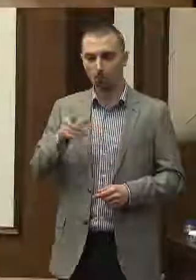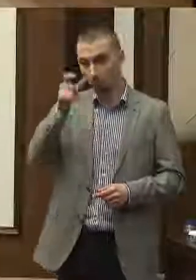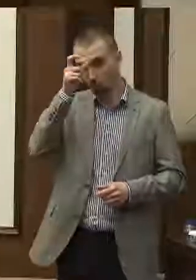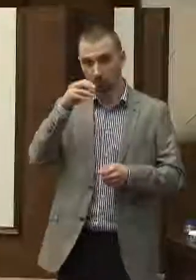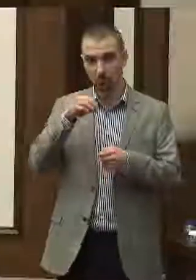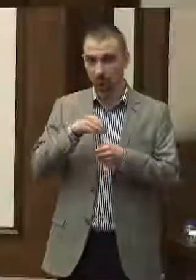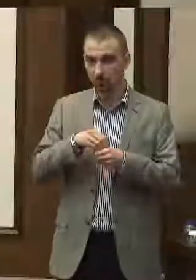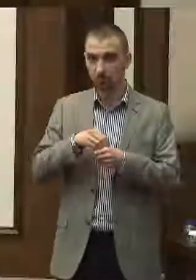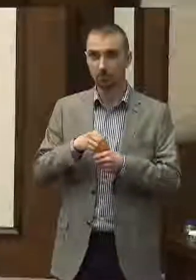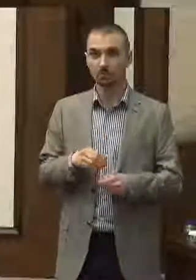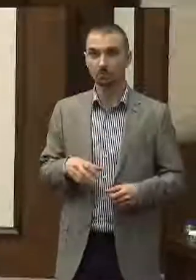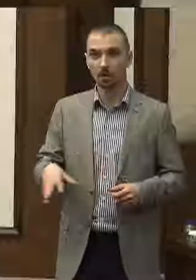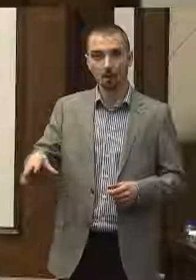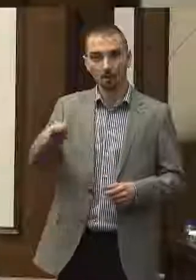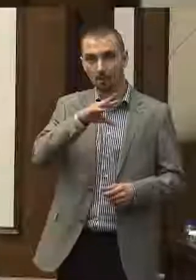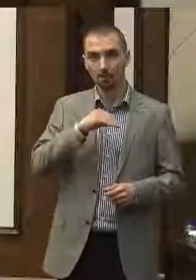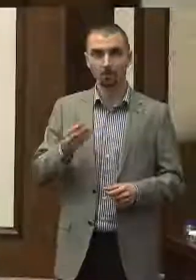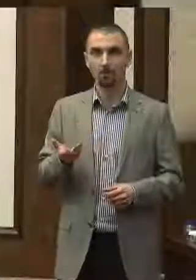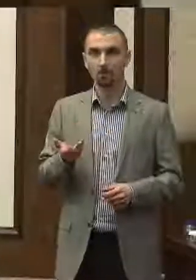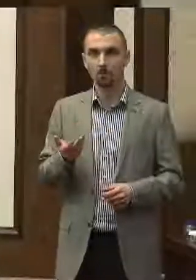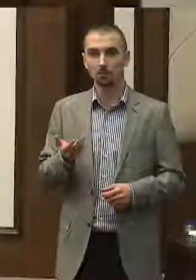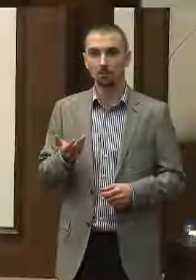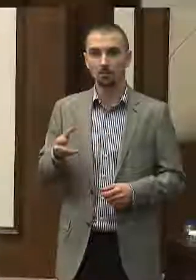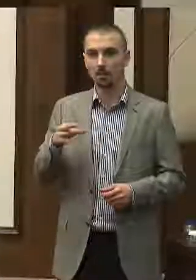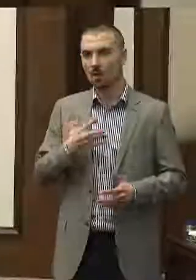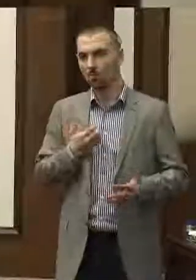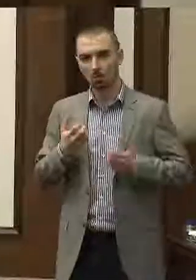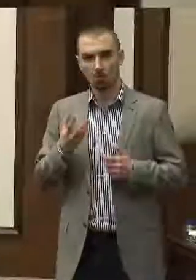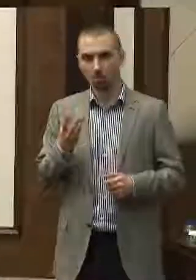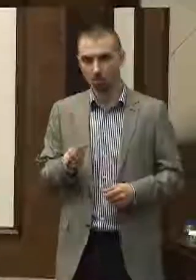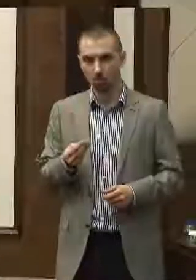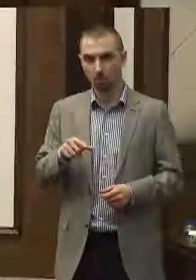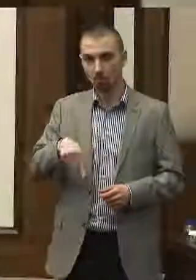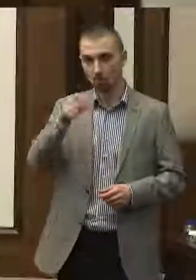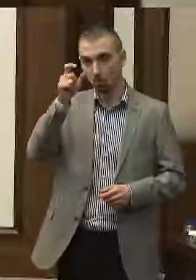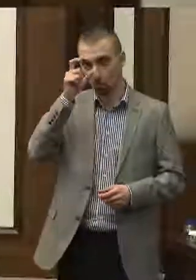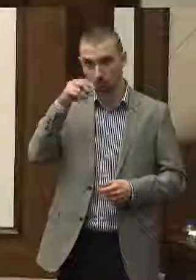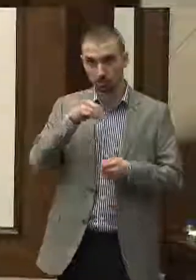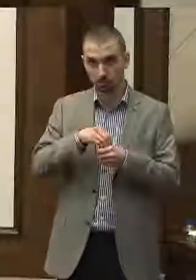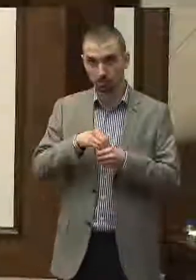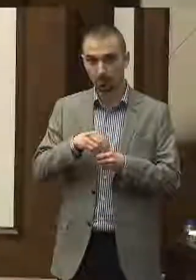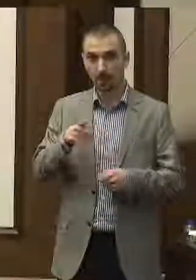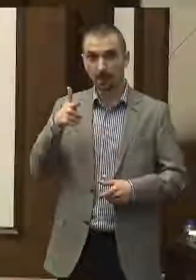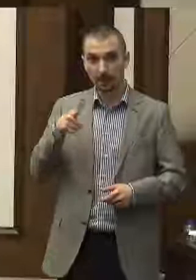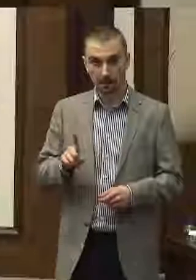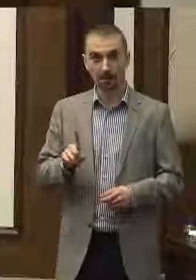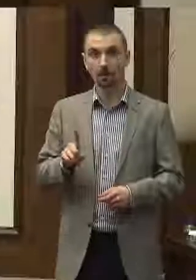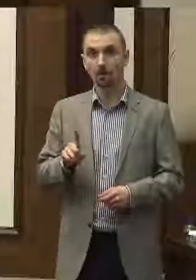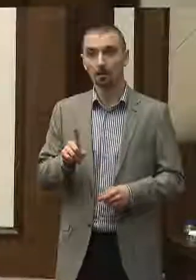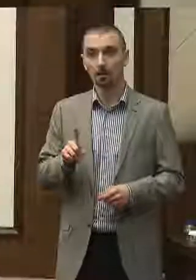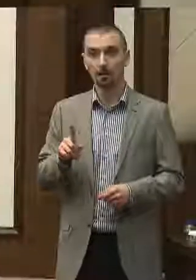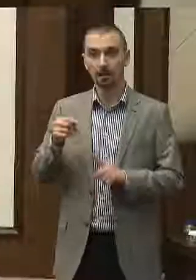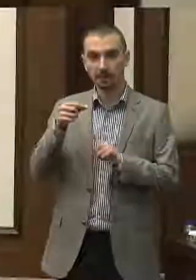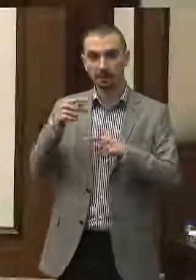Türkiye, hepiniz zamanında izci olmuşsunuzdur. Türkiye'de ilk engelli izci